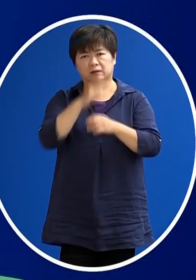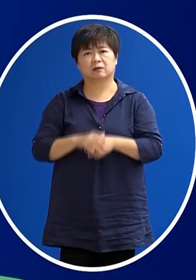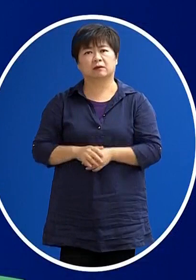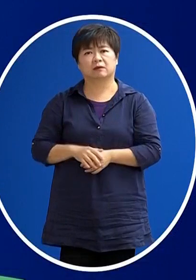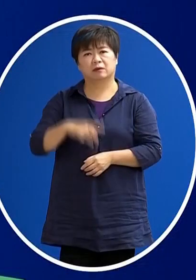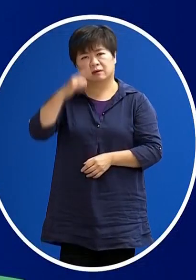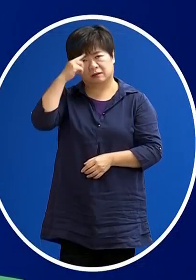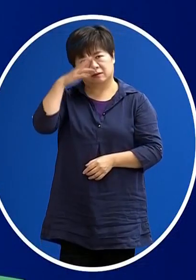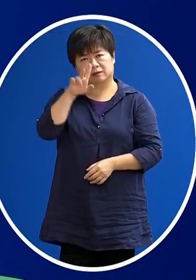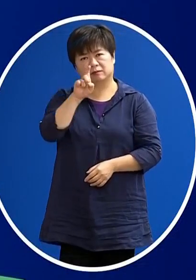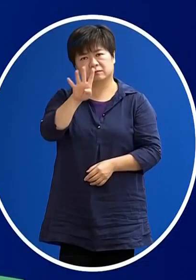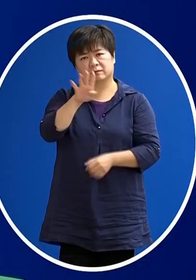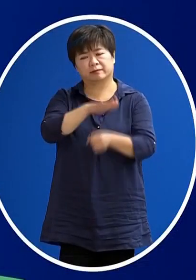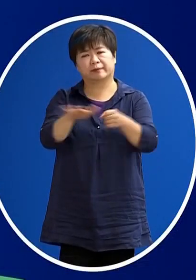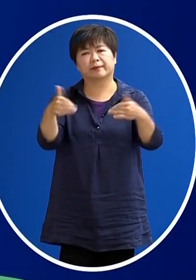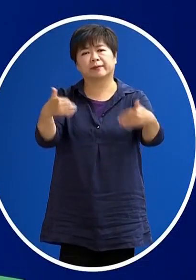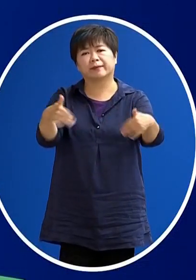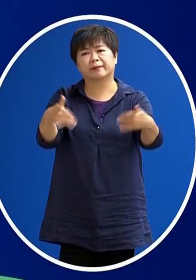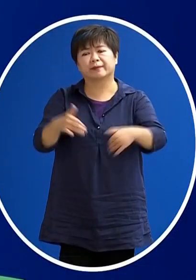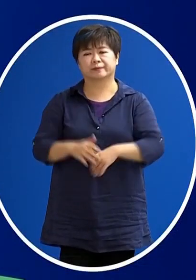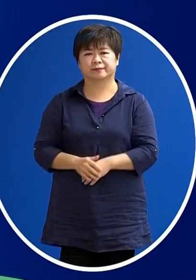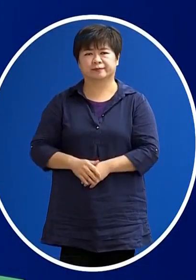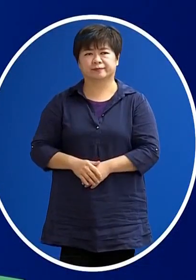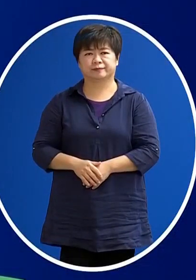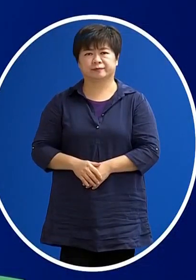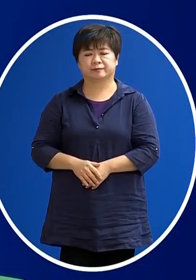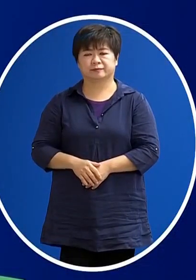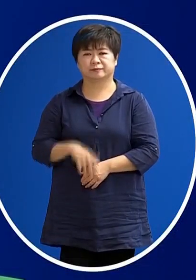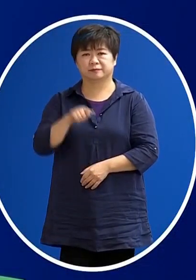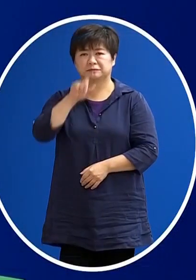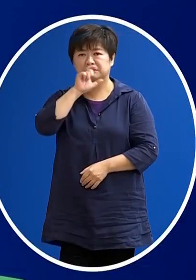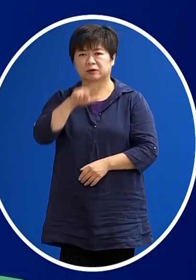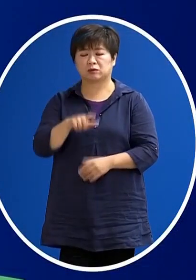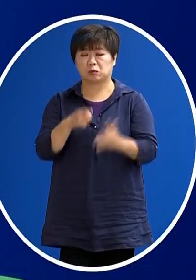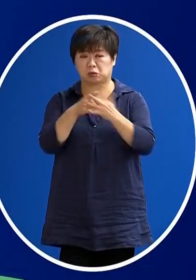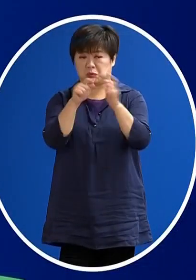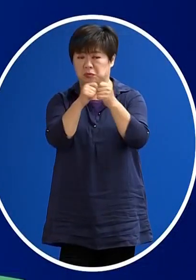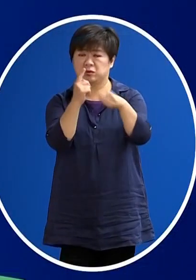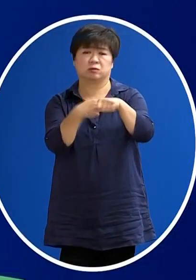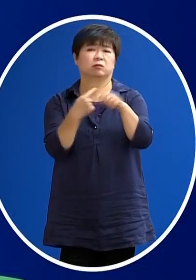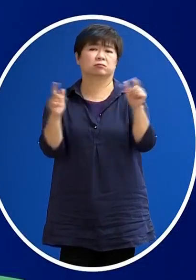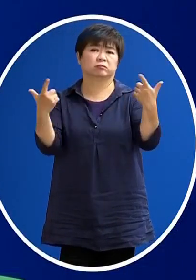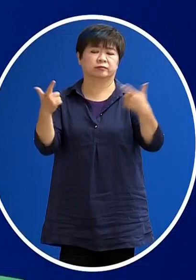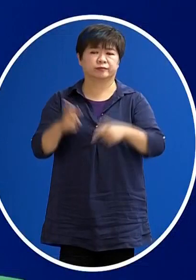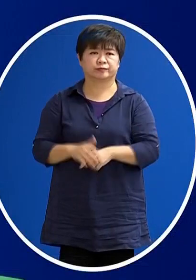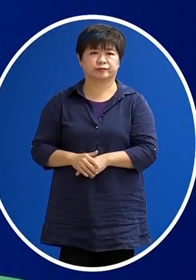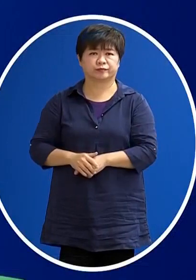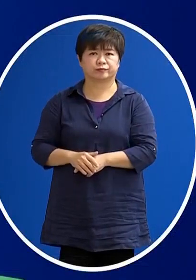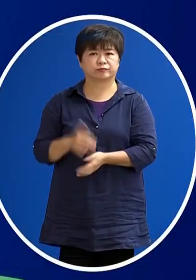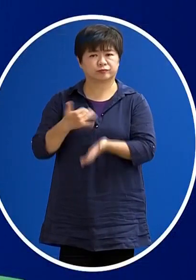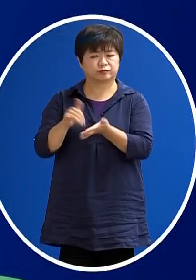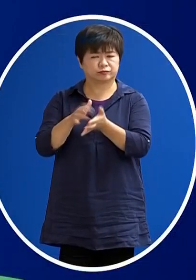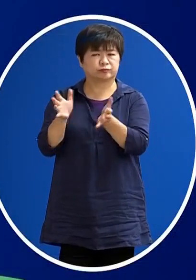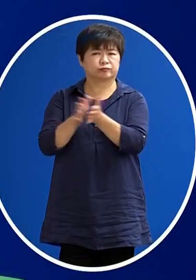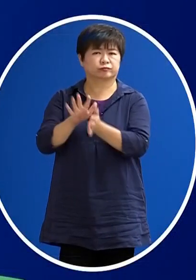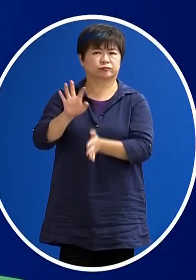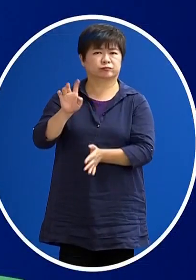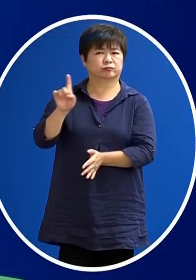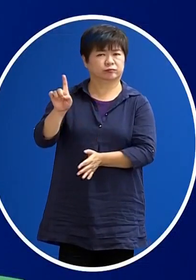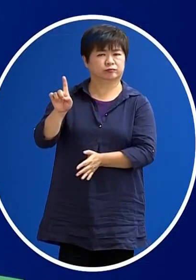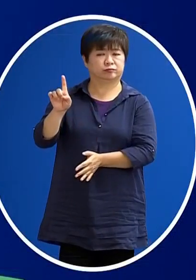满14天，所以这个就不算是突破性的感染。那所以累计还是41例，那其